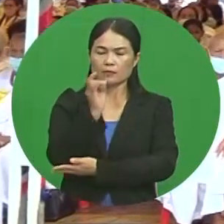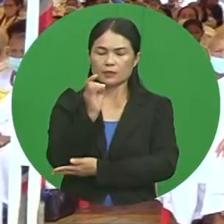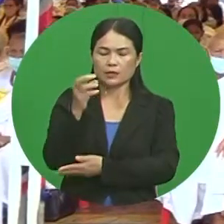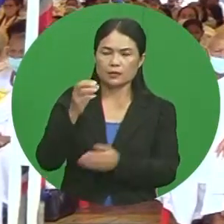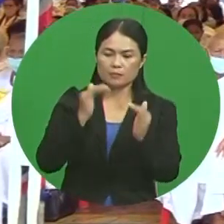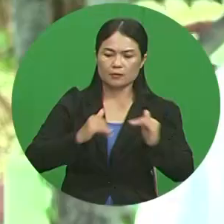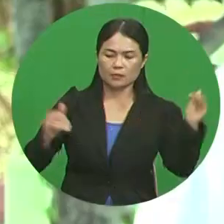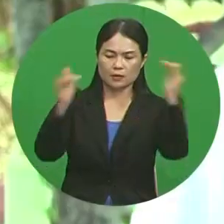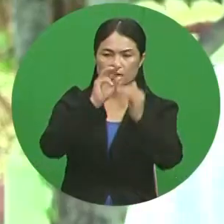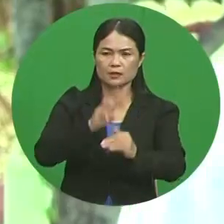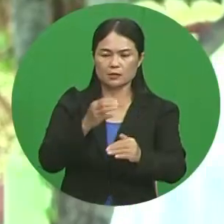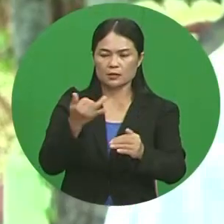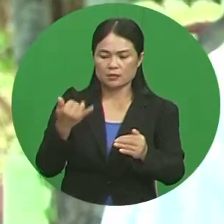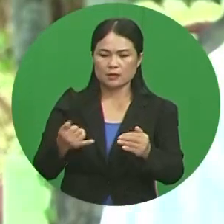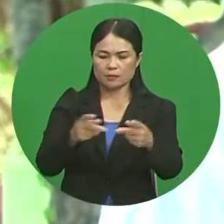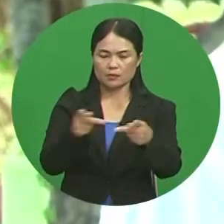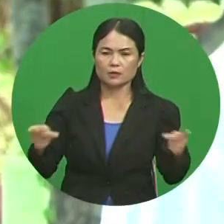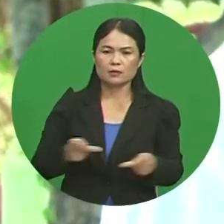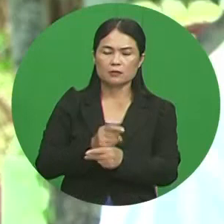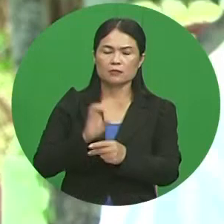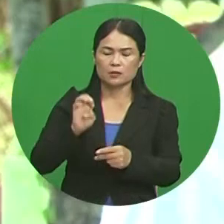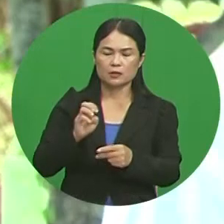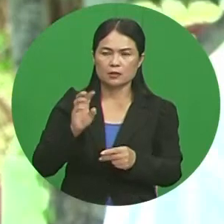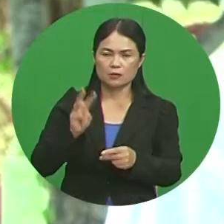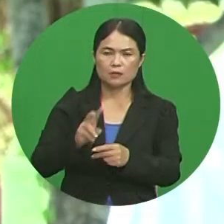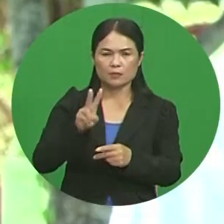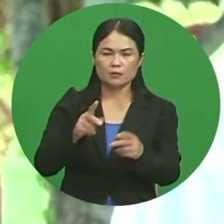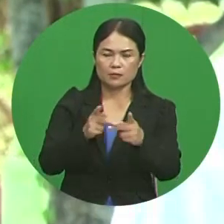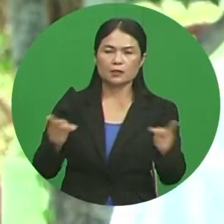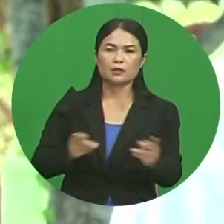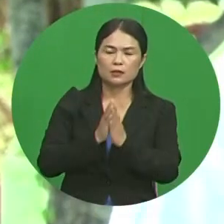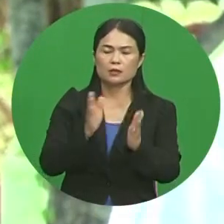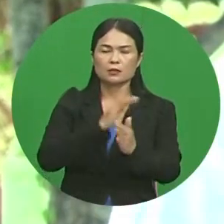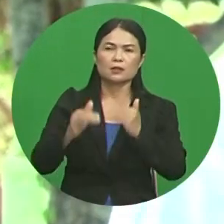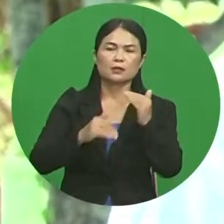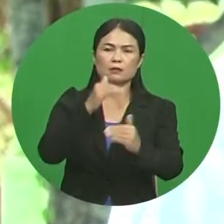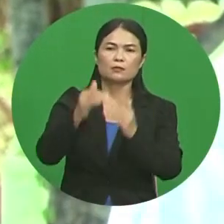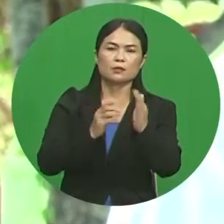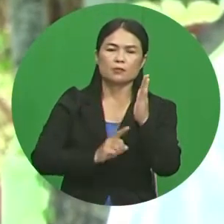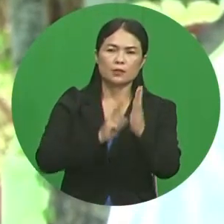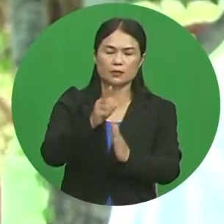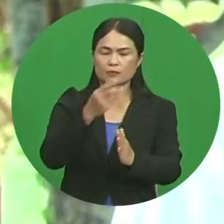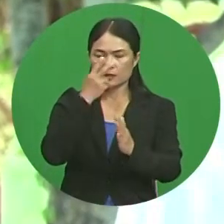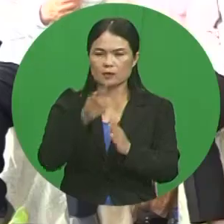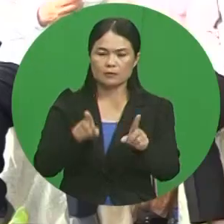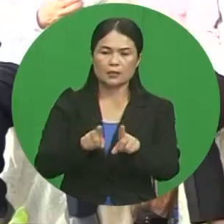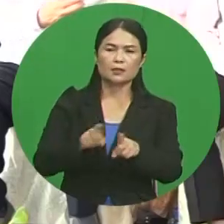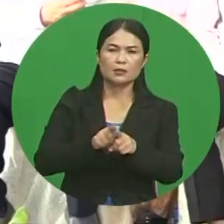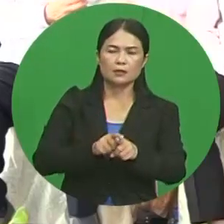មាន36វត្តវត្តធម្មយុត្តមាន2វត្តមានការវិវត្តរីកចម្រើនគួរឲ្យកត់សម្គាល់ដូច